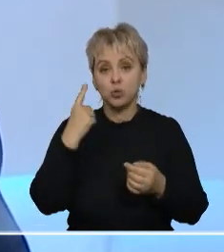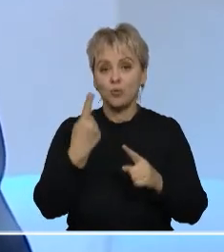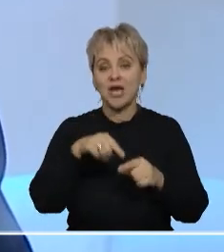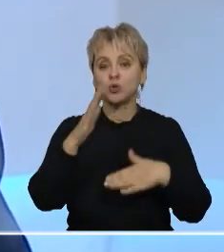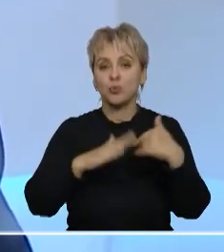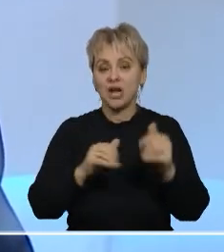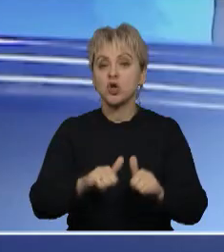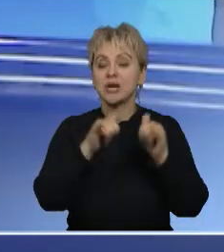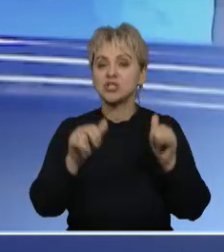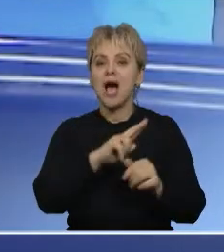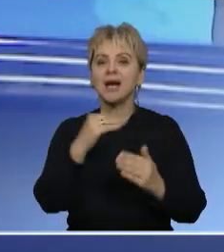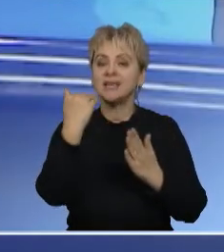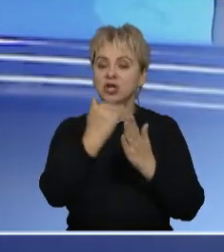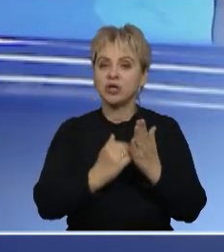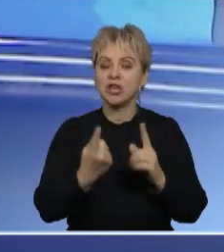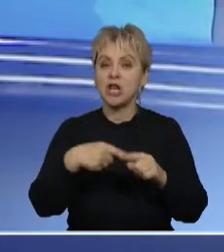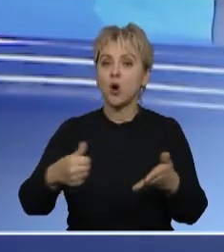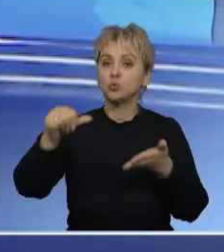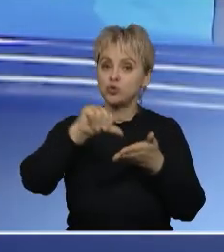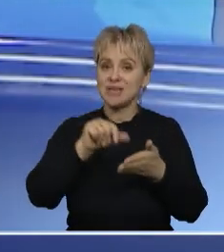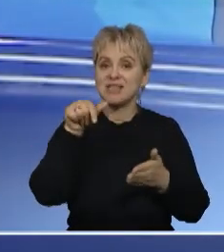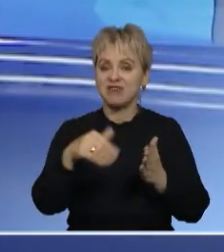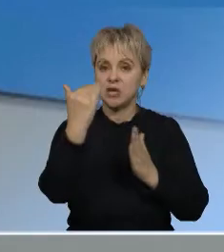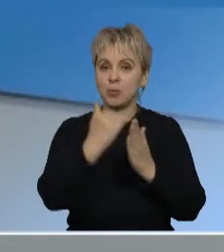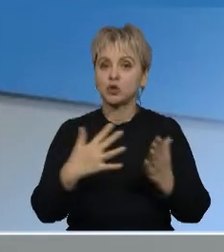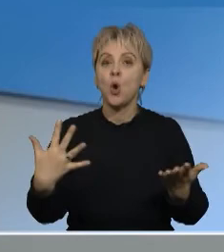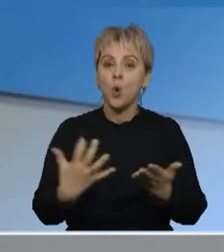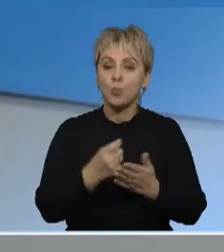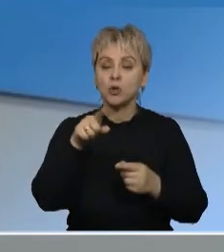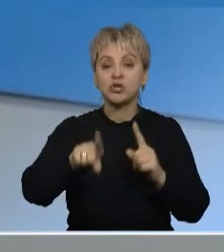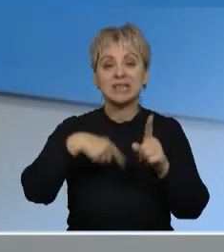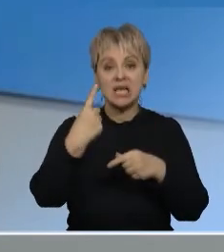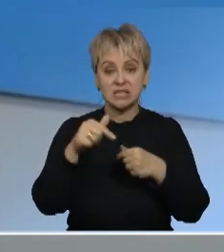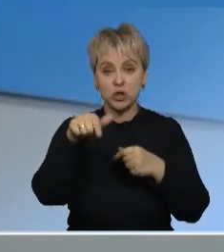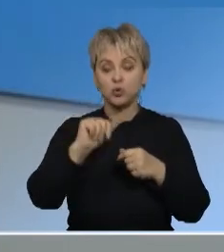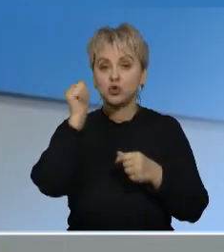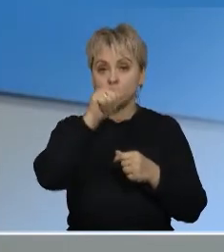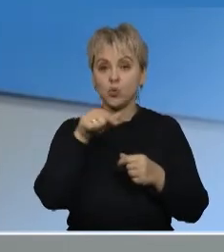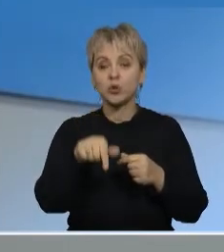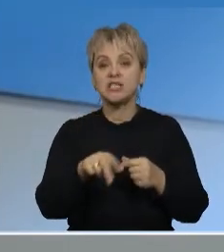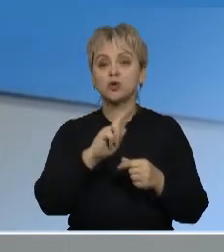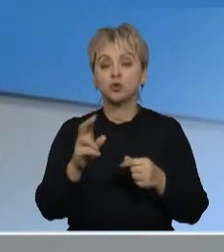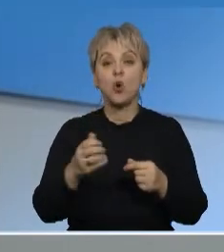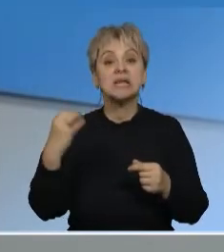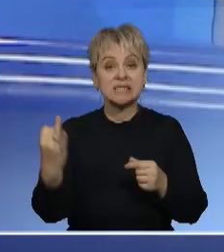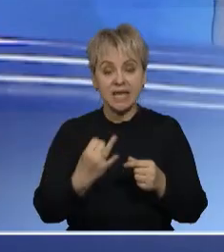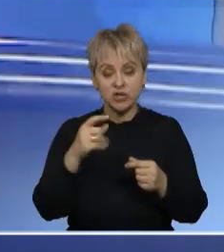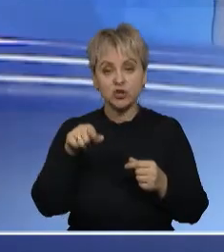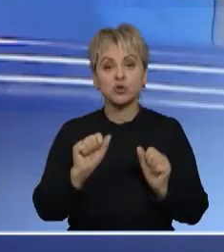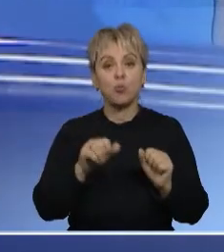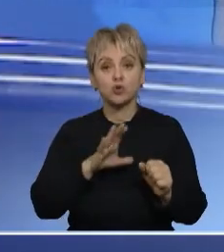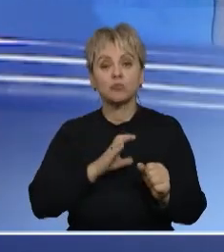практику расширим. А какие критерии для участия вот в этой программе уже, получается, на следующий год для тех, кто, может, заинтересовался и